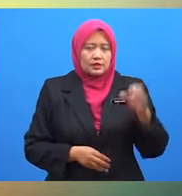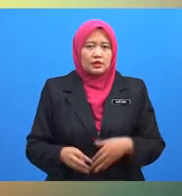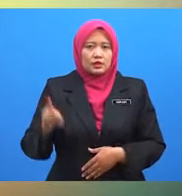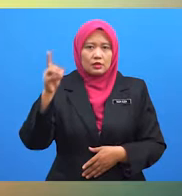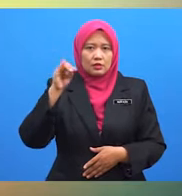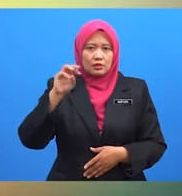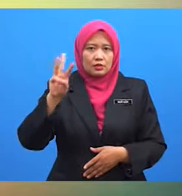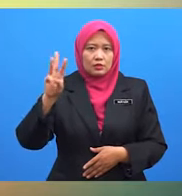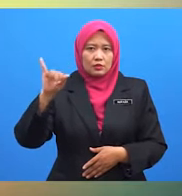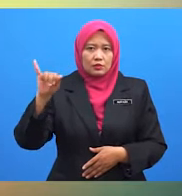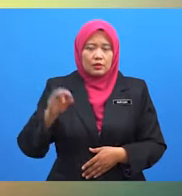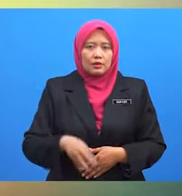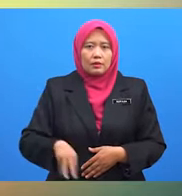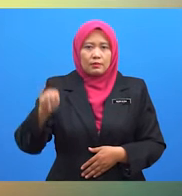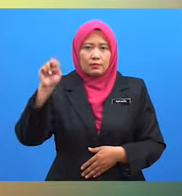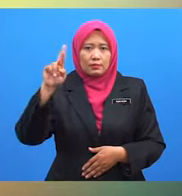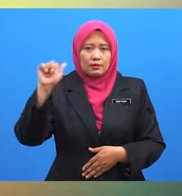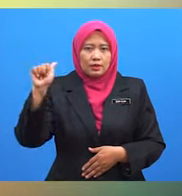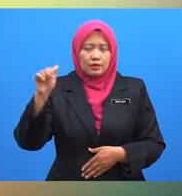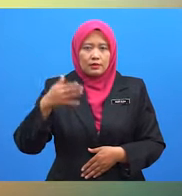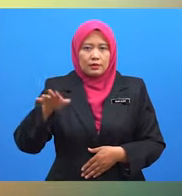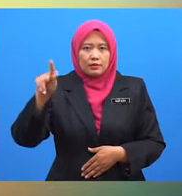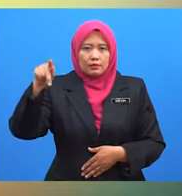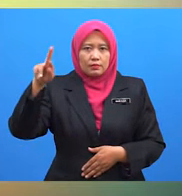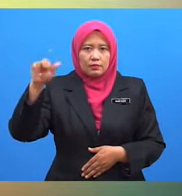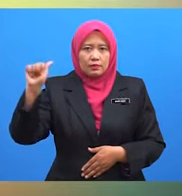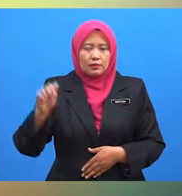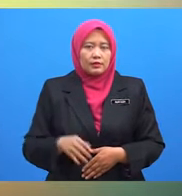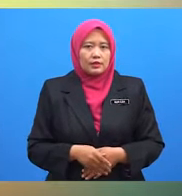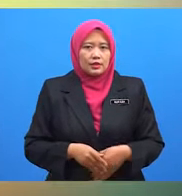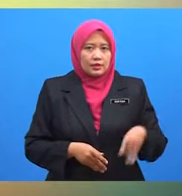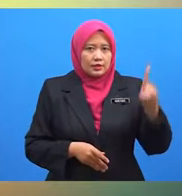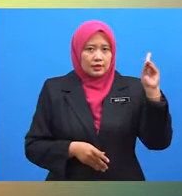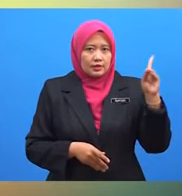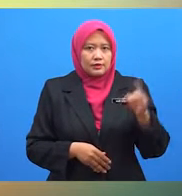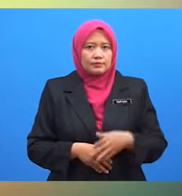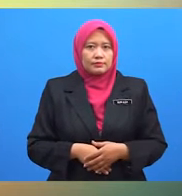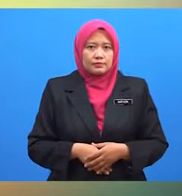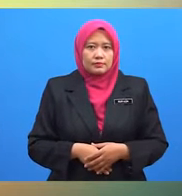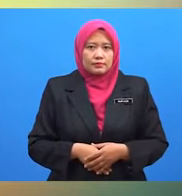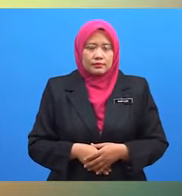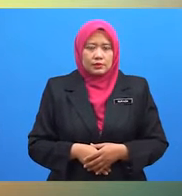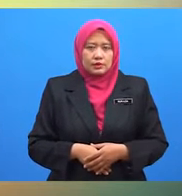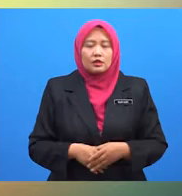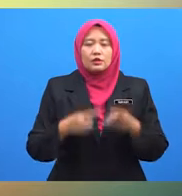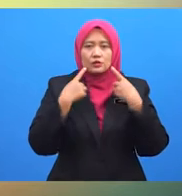D. Nipat, mar, ni. Jawabannya